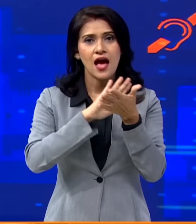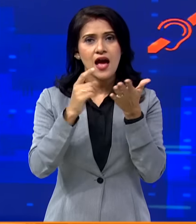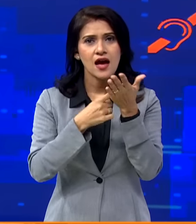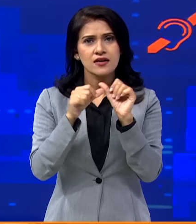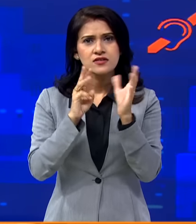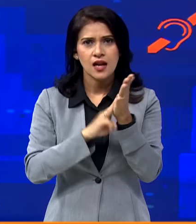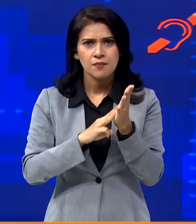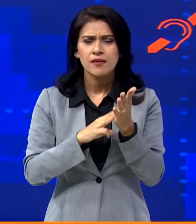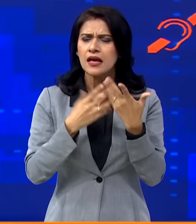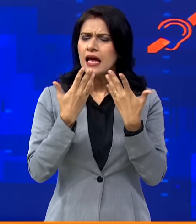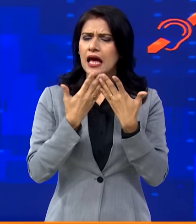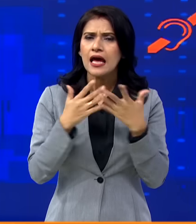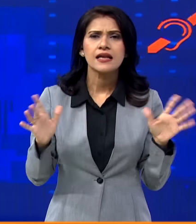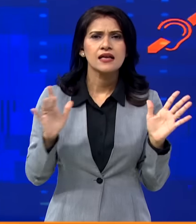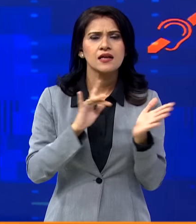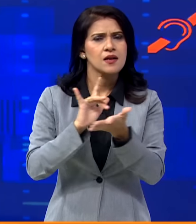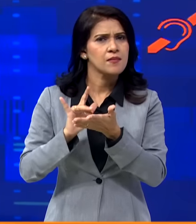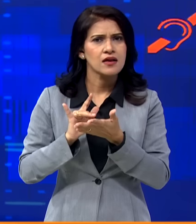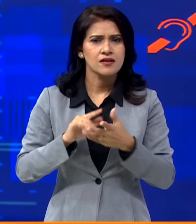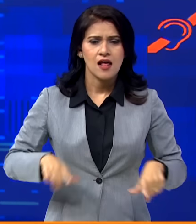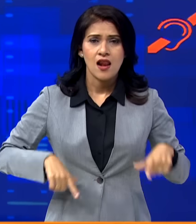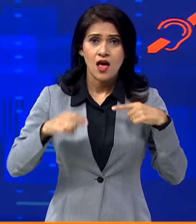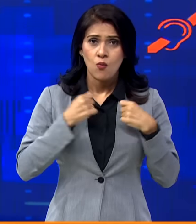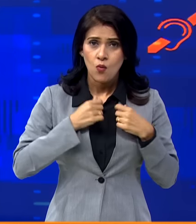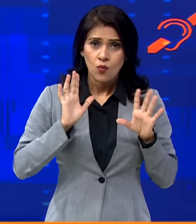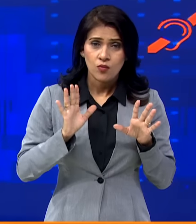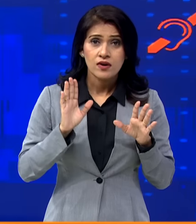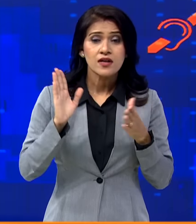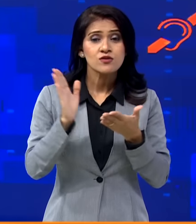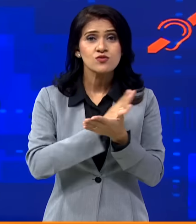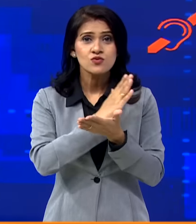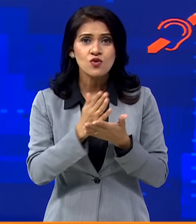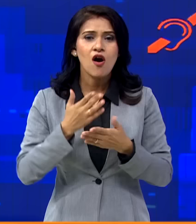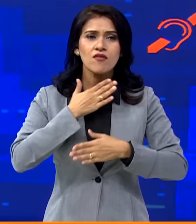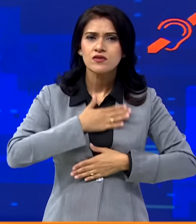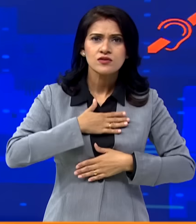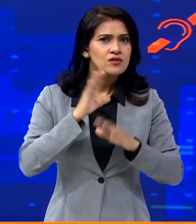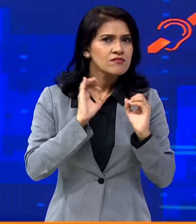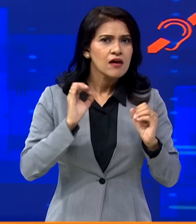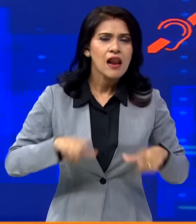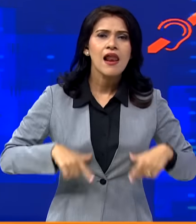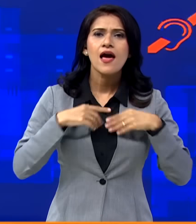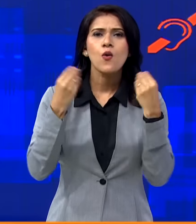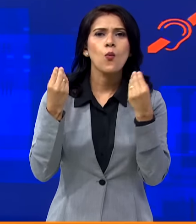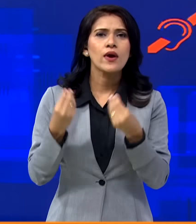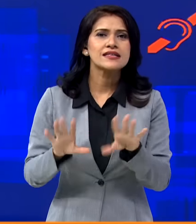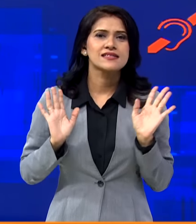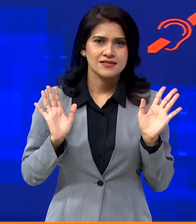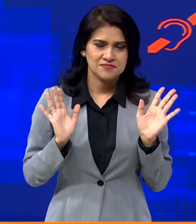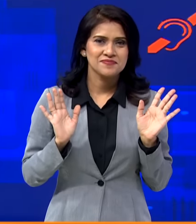का कोई भी हिस्सा हो यदि वहां गीत संगीत और थिरकन नहीं है तो फिर वह जीवन व्यर्थ